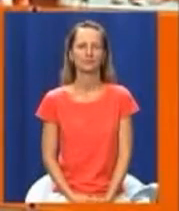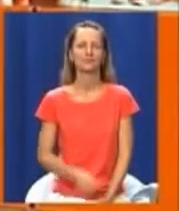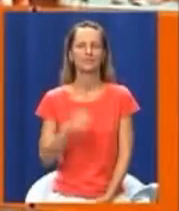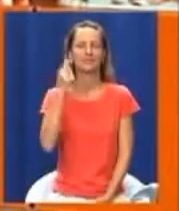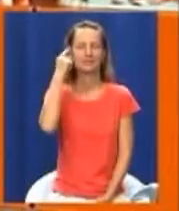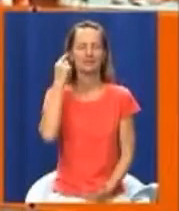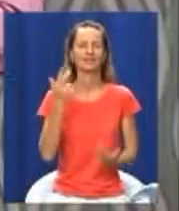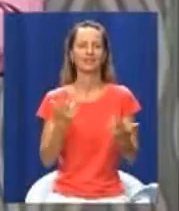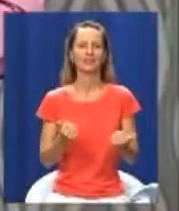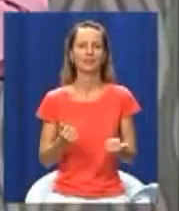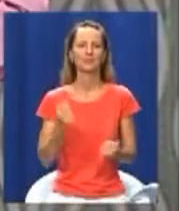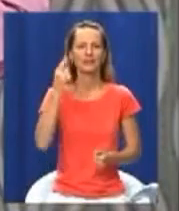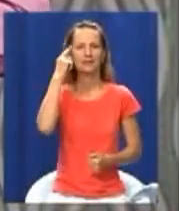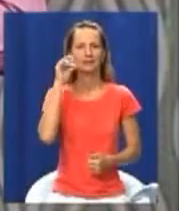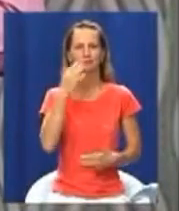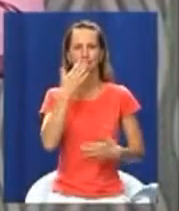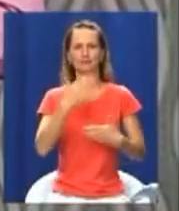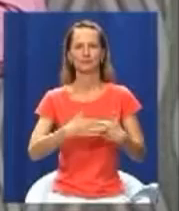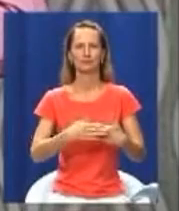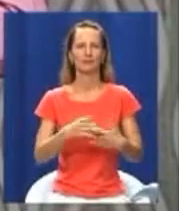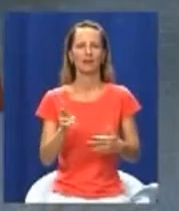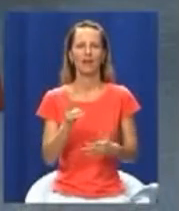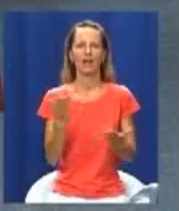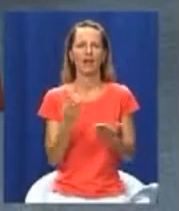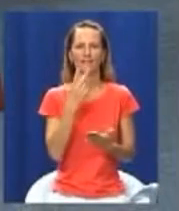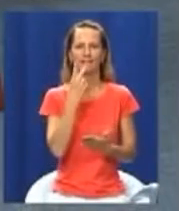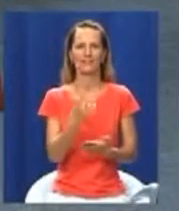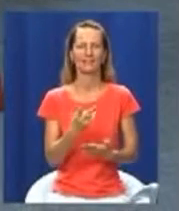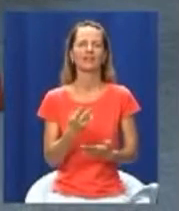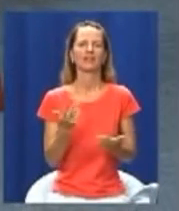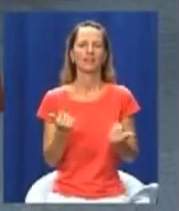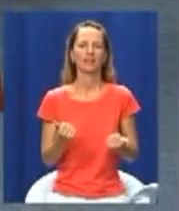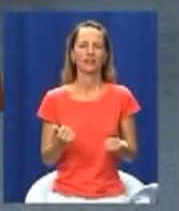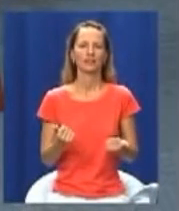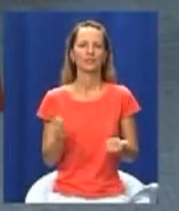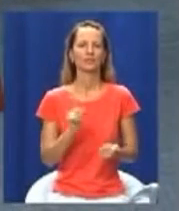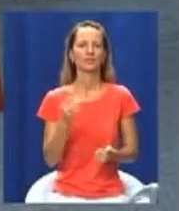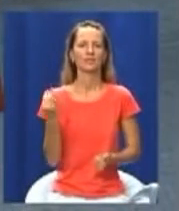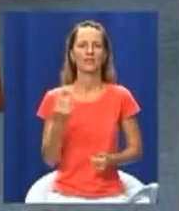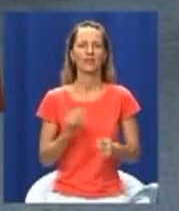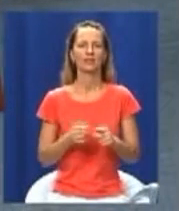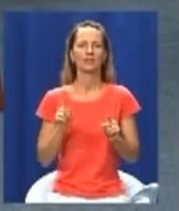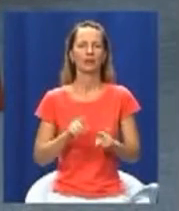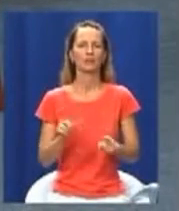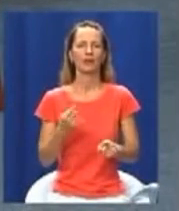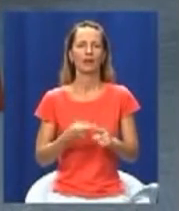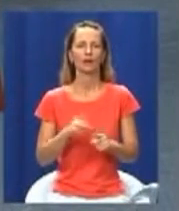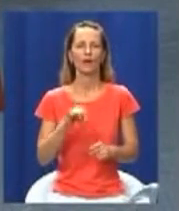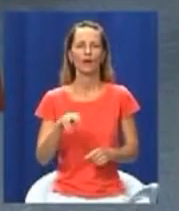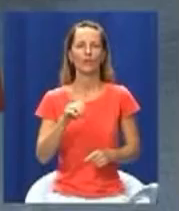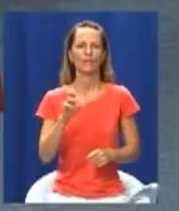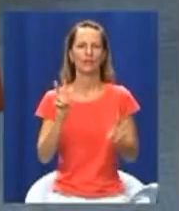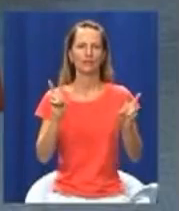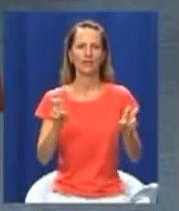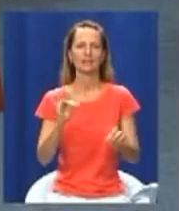Знаєш? Знаю. Знаєш, і приблизно, як він виглядає, знаєш? Так. І от, що найцікавіше, це те, що це родова назва рослин з